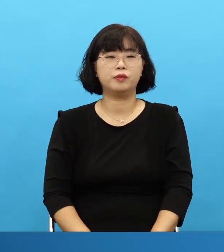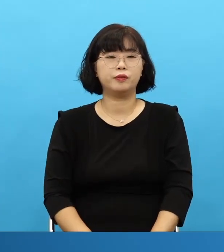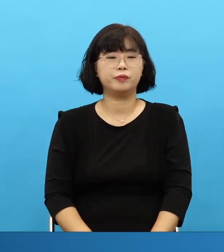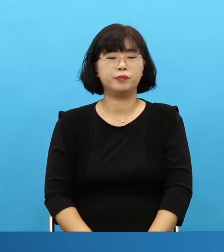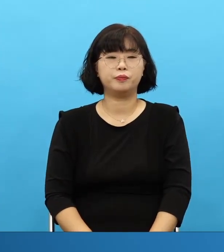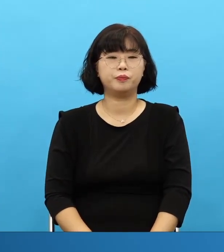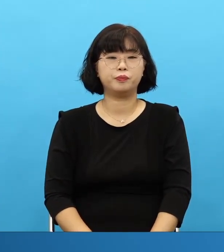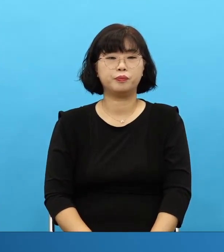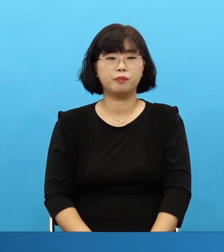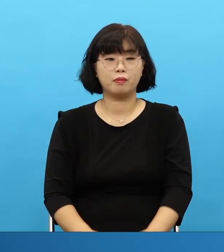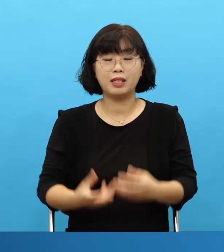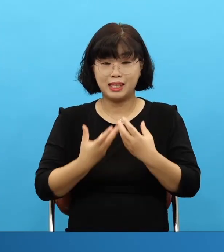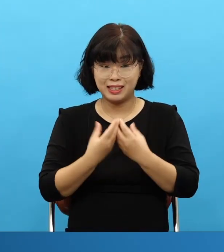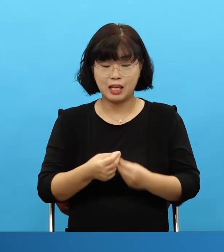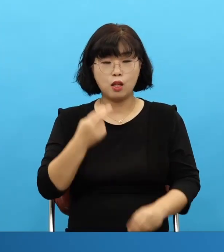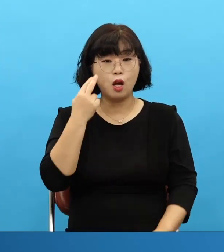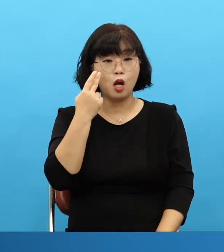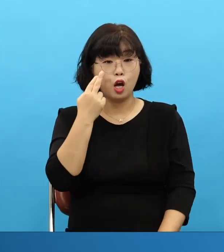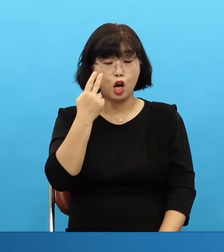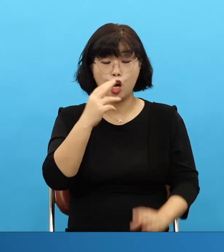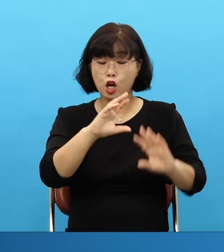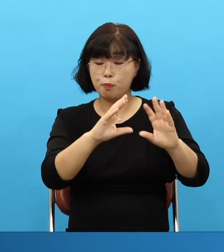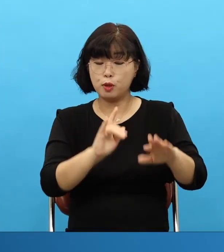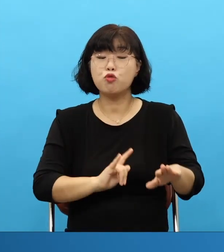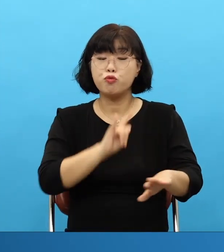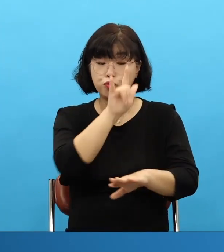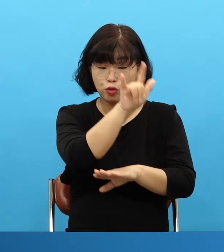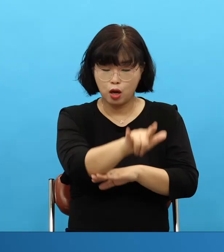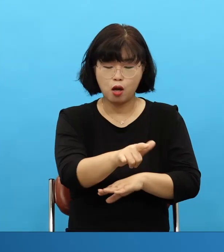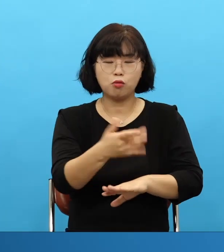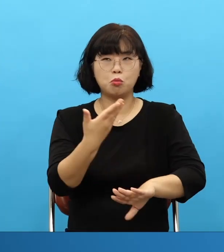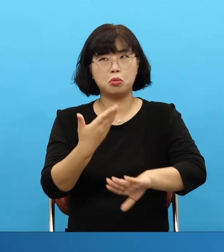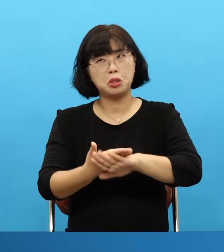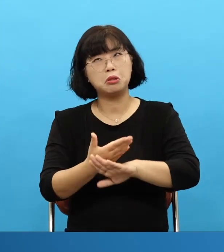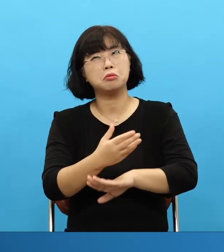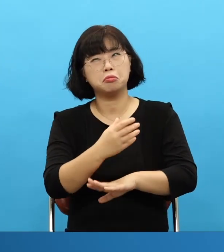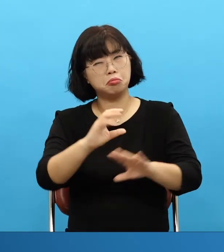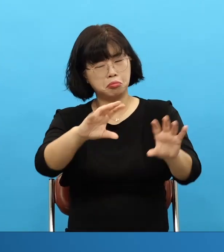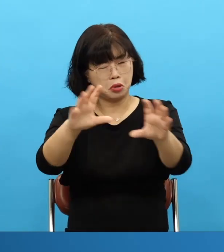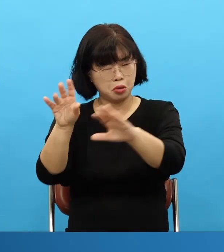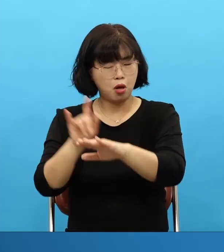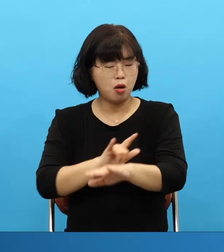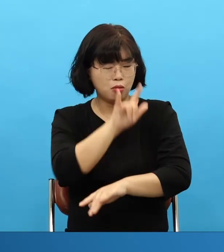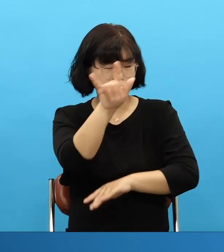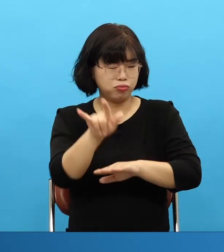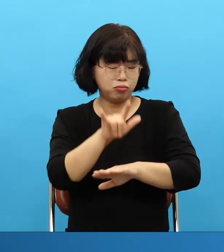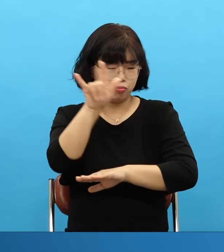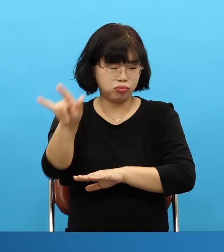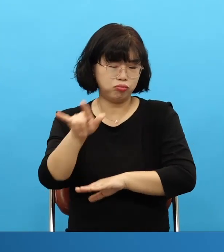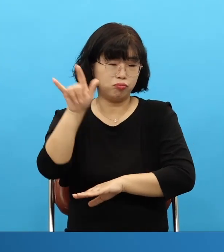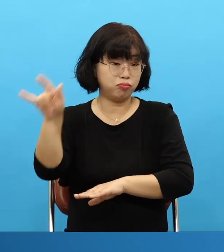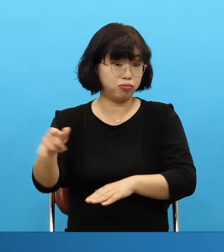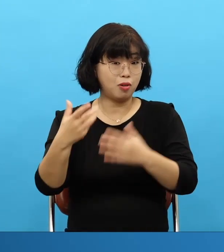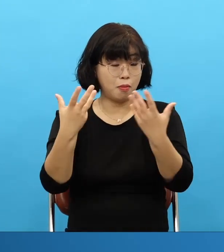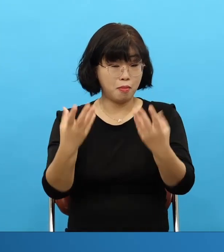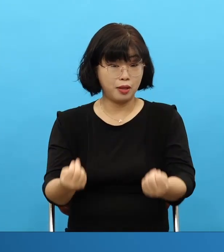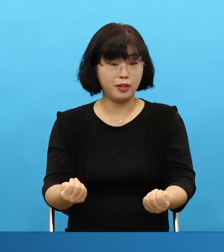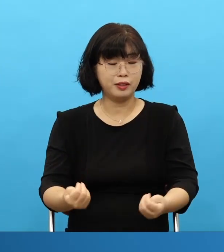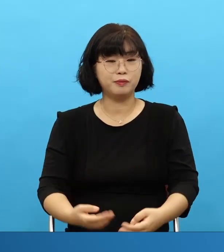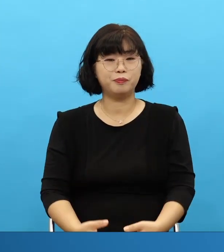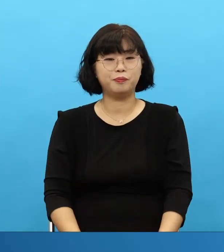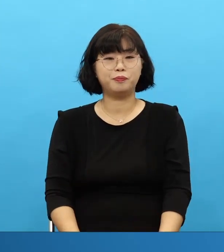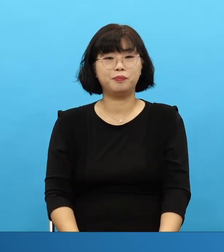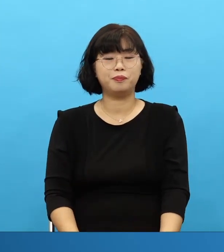저는 예를 들어 미국 외국 자주 가잖아요. And in my case, I often and frequently travel overseas to the U.S. and so